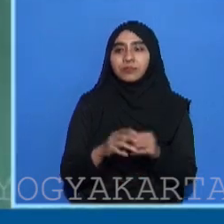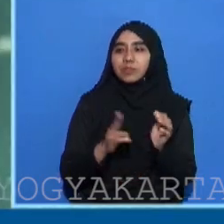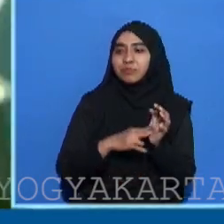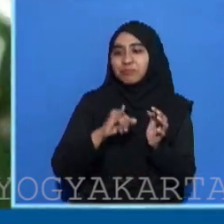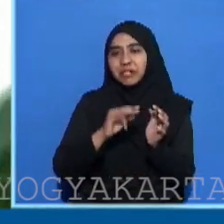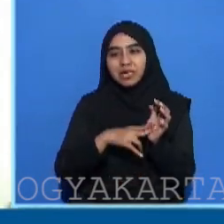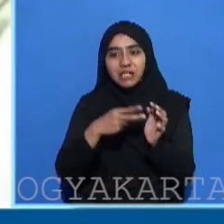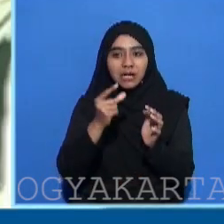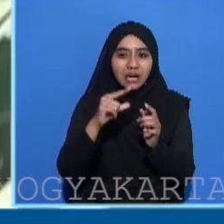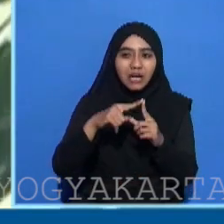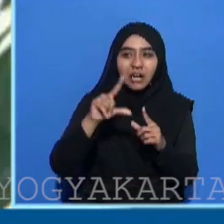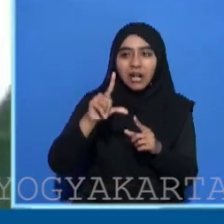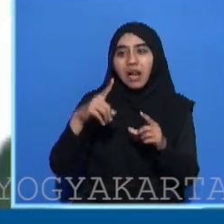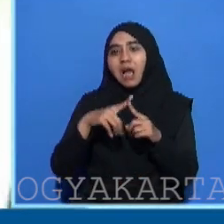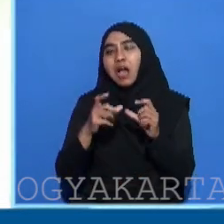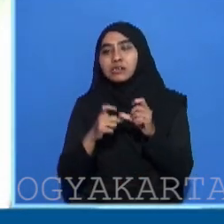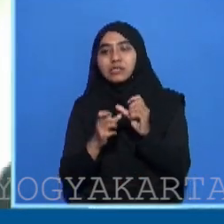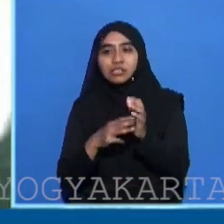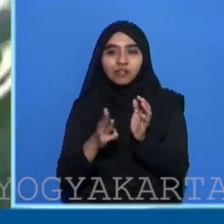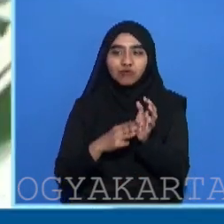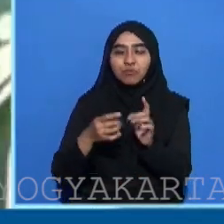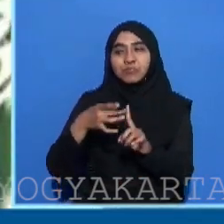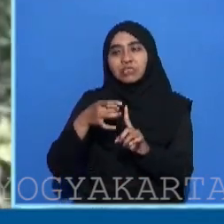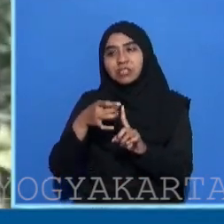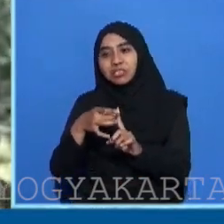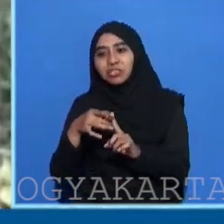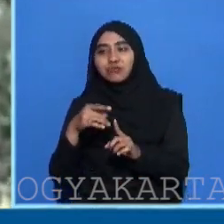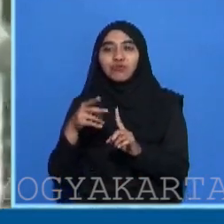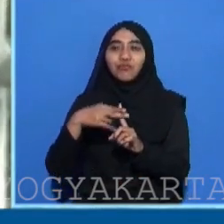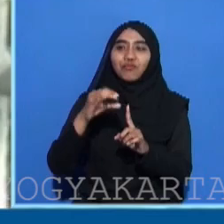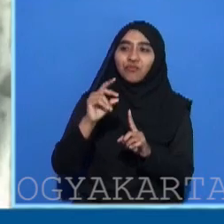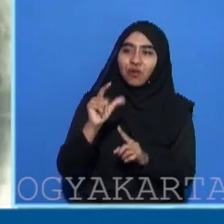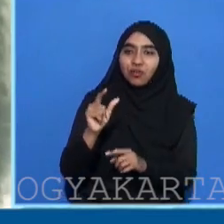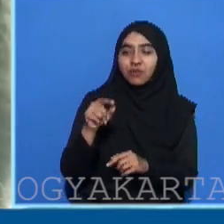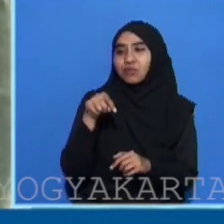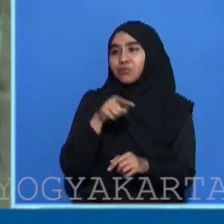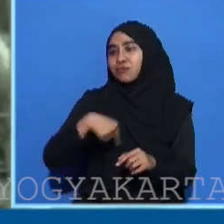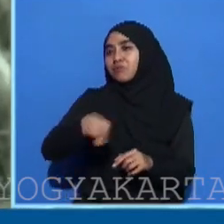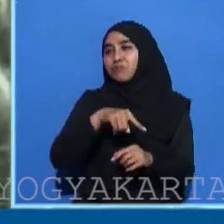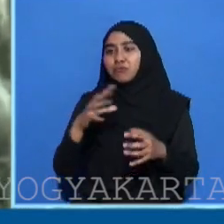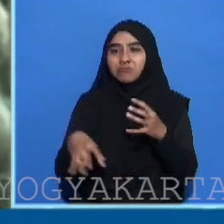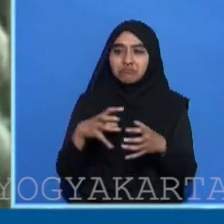kalsium besi kalium fosforlan magnesium round katume olahraga